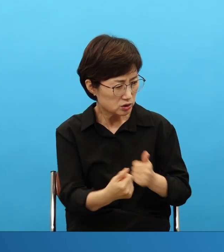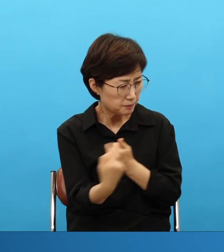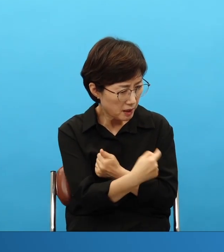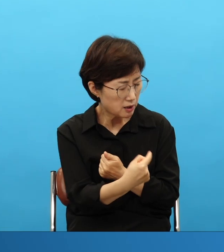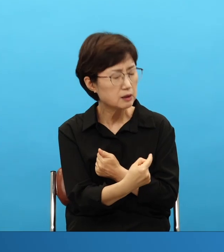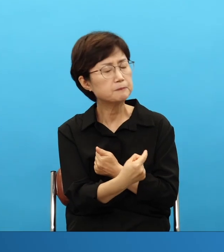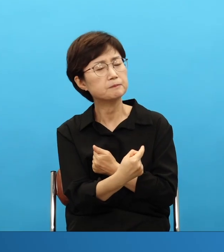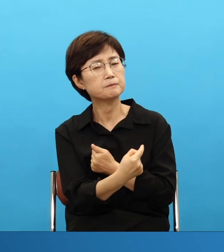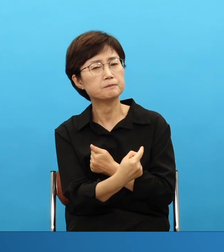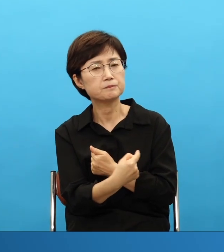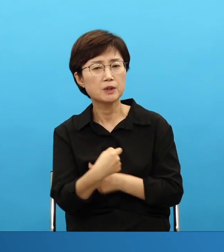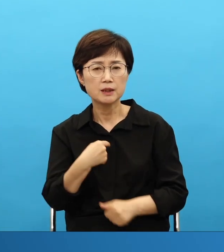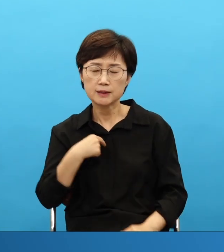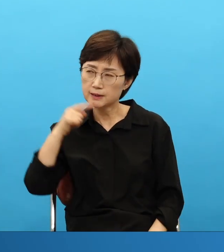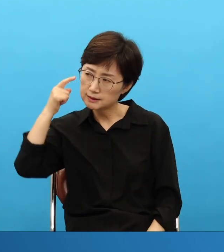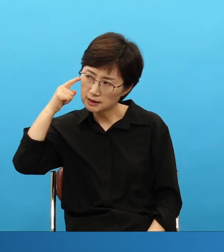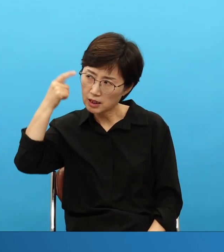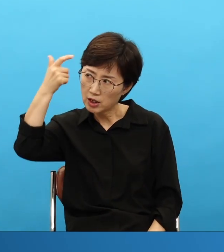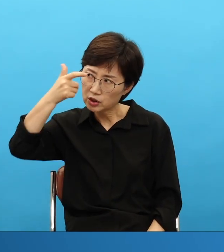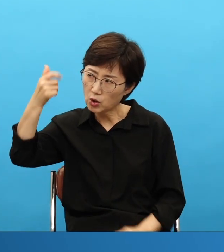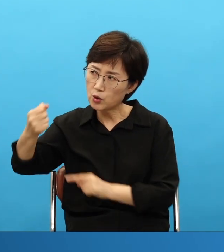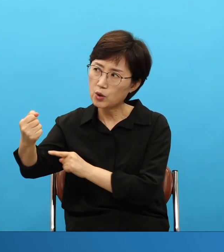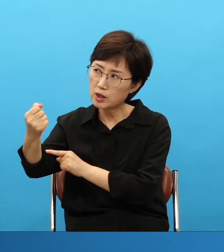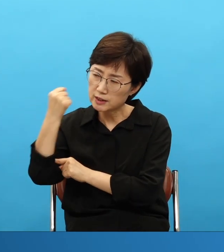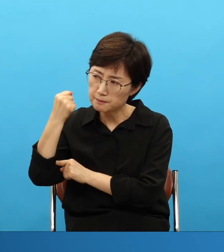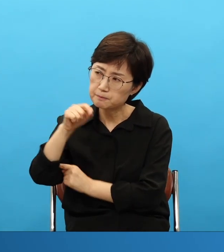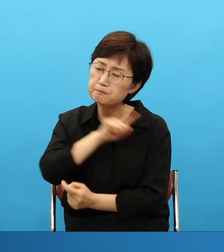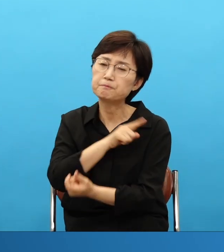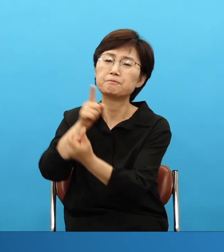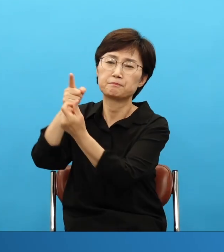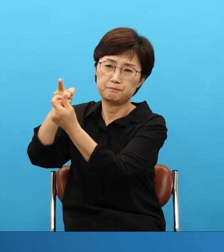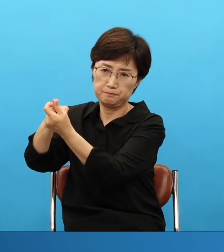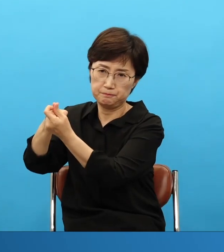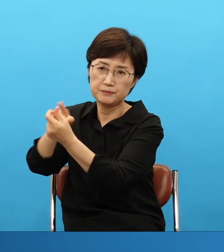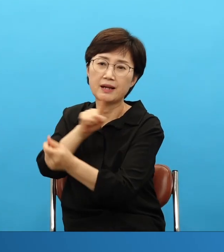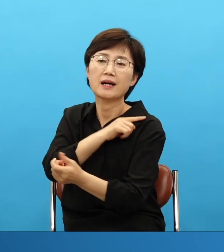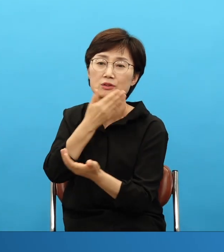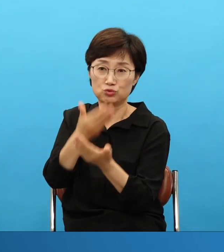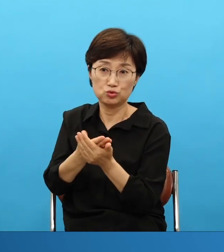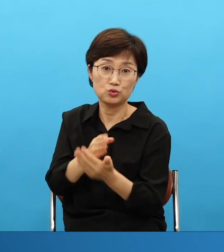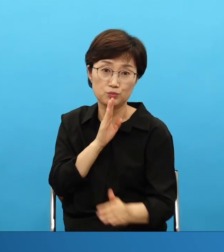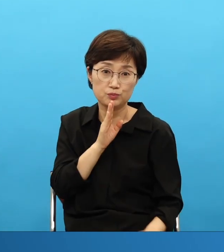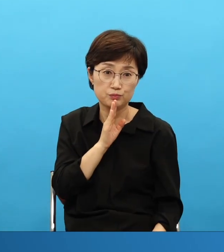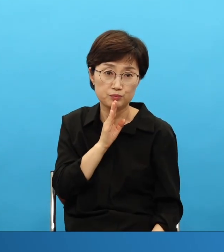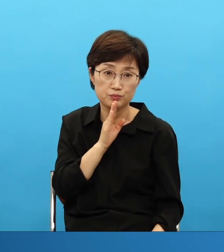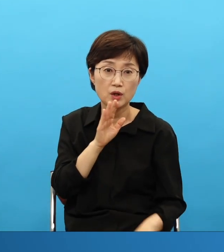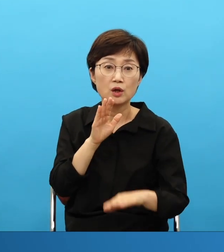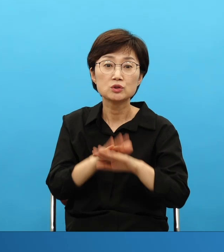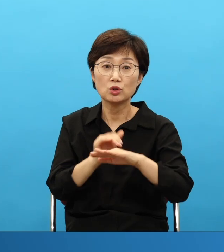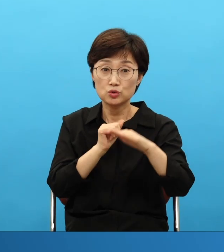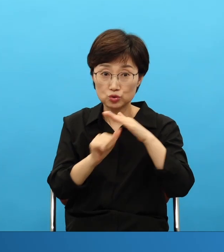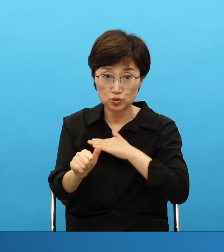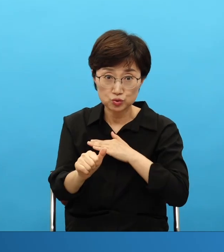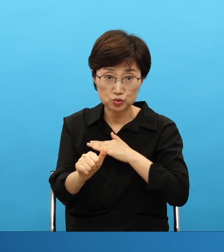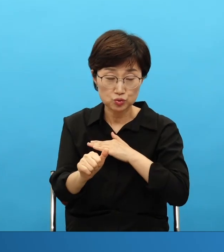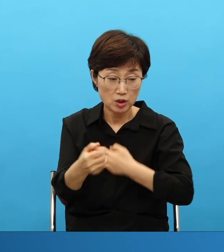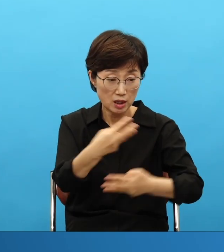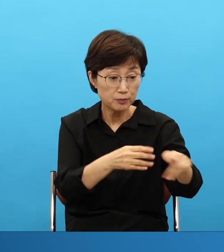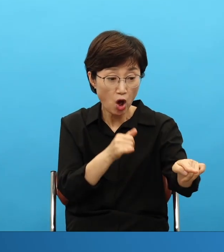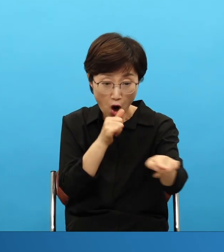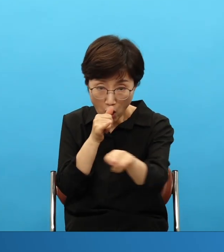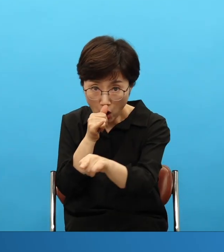생각하기에는 영적인 힘과 흐름을 먼저 보는 것이 가장 중요할 것 같습니다 선수로 렘넌트가